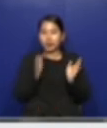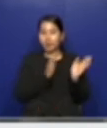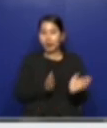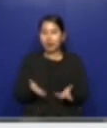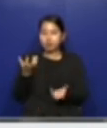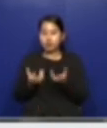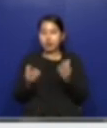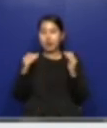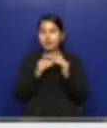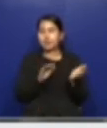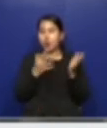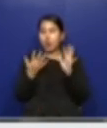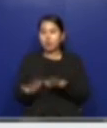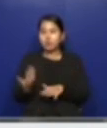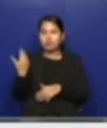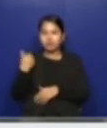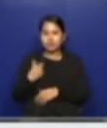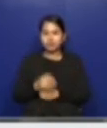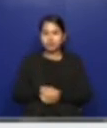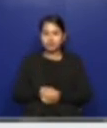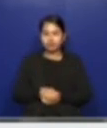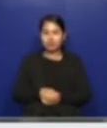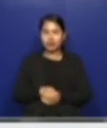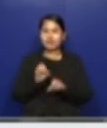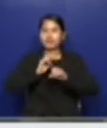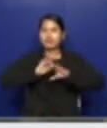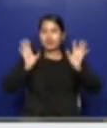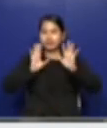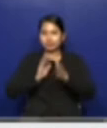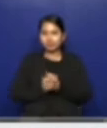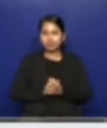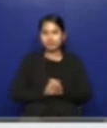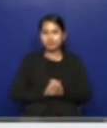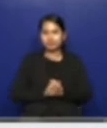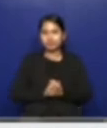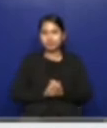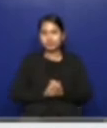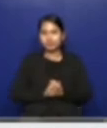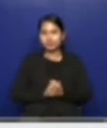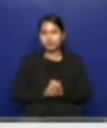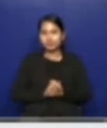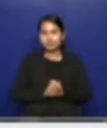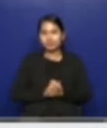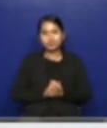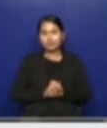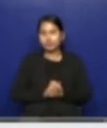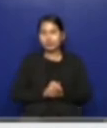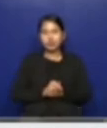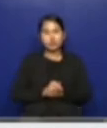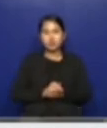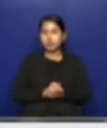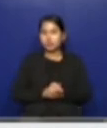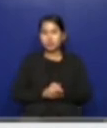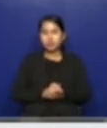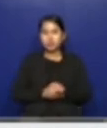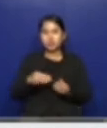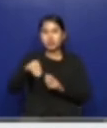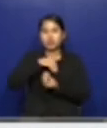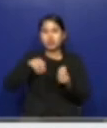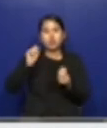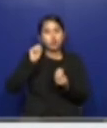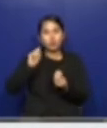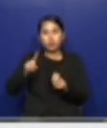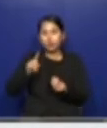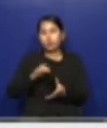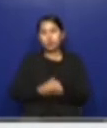รมชัดเจนผมจะว่าการเสนอกฎหมายก็ล้มเหลวคุณยุติธรรมล้มเหลวเศรษฐกิจยิ่ง